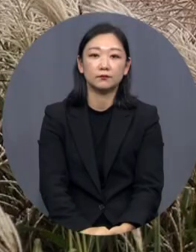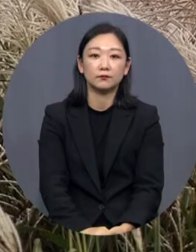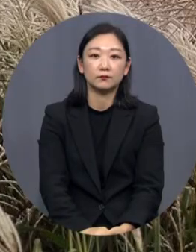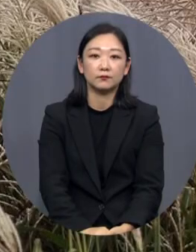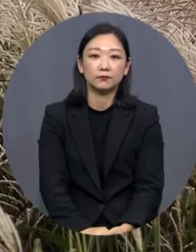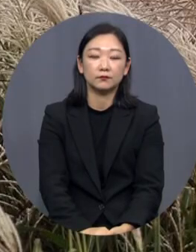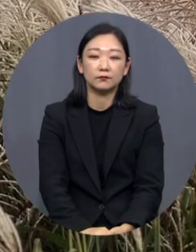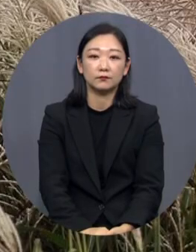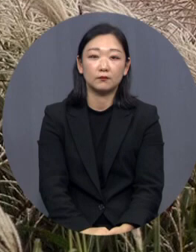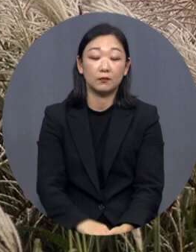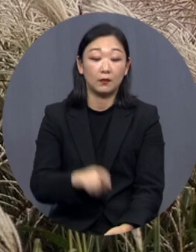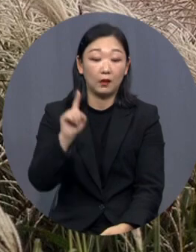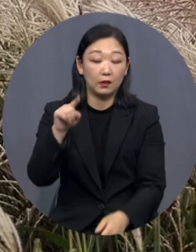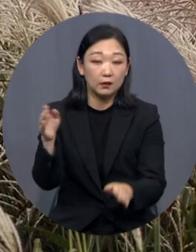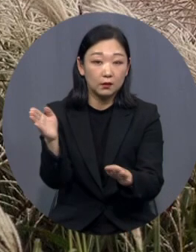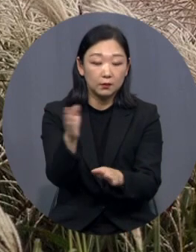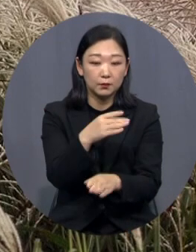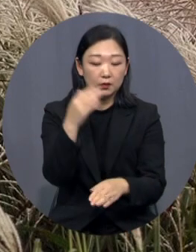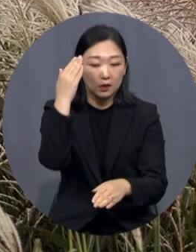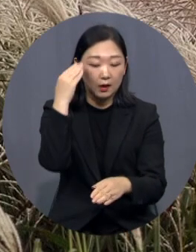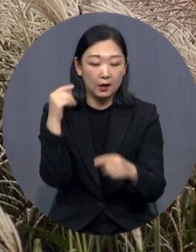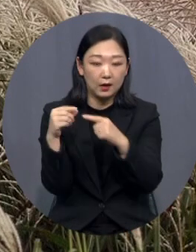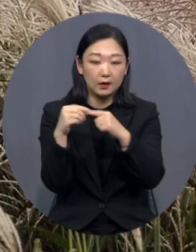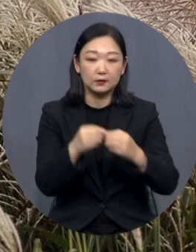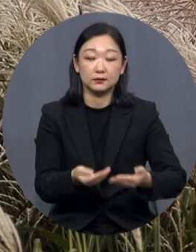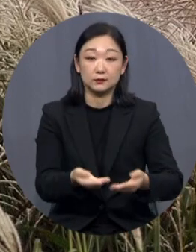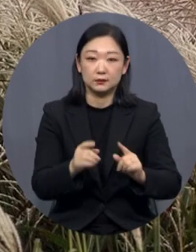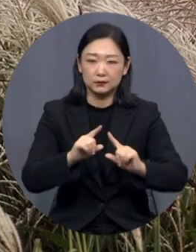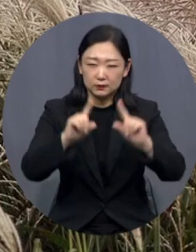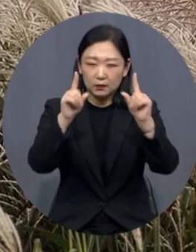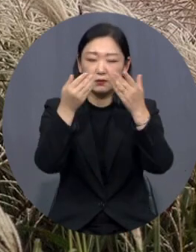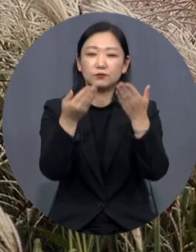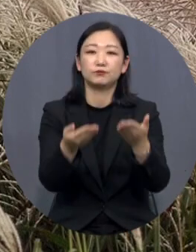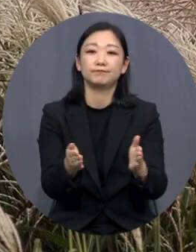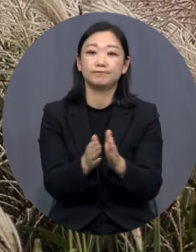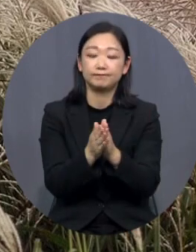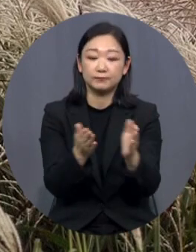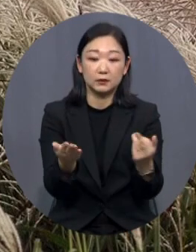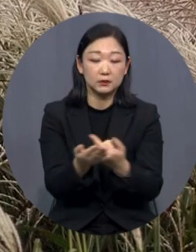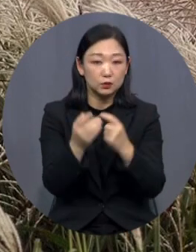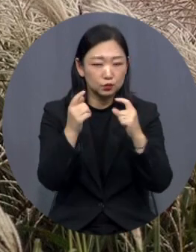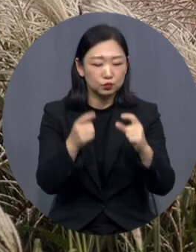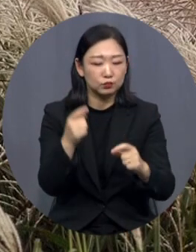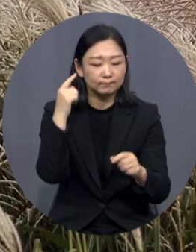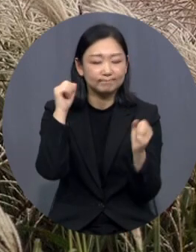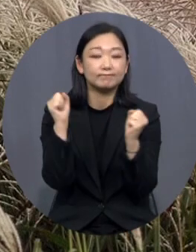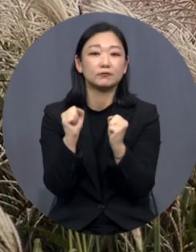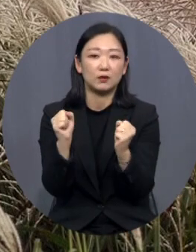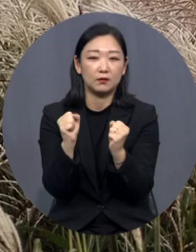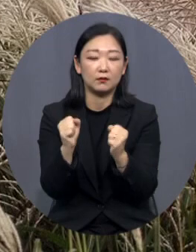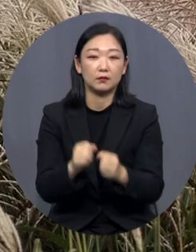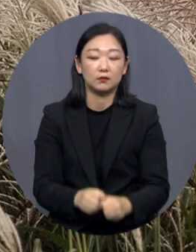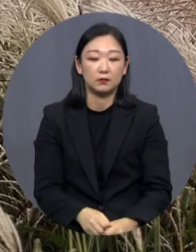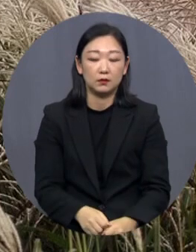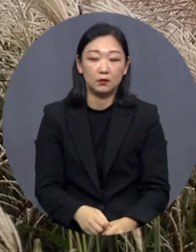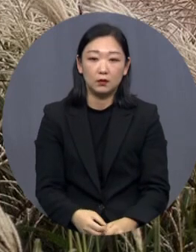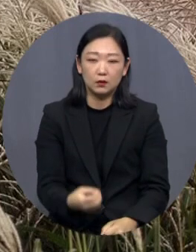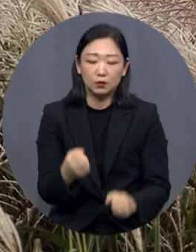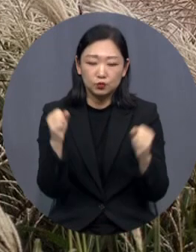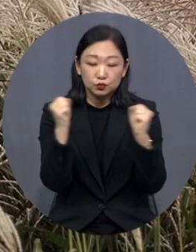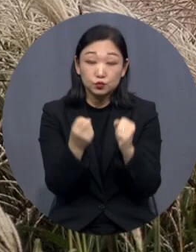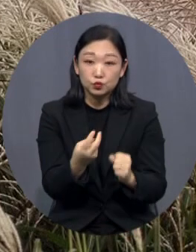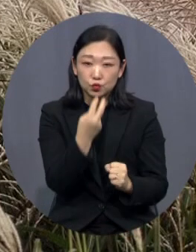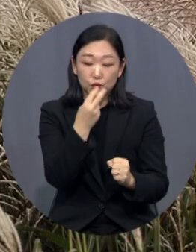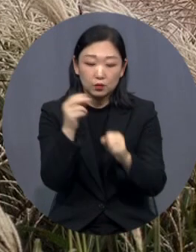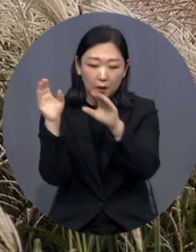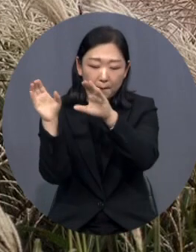있니다 일부 날 연휴가 시작되는데요 연휴 동안 제주도는 선을 하겠습니다 창 공기가 남아 하면서